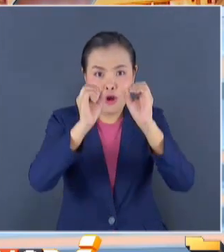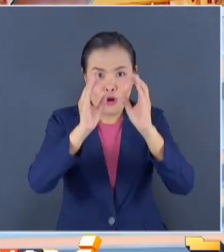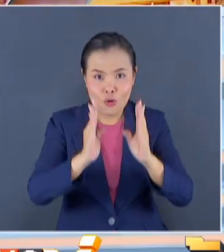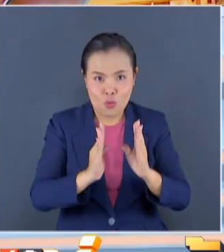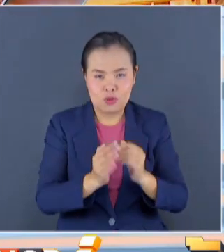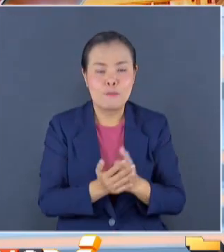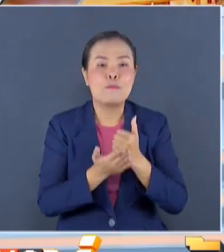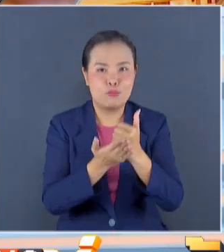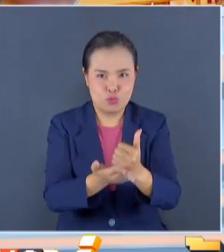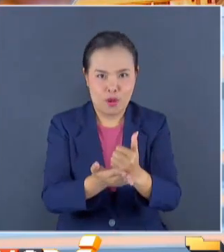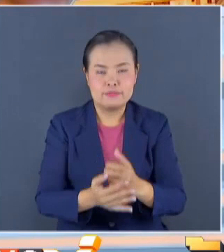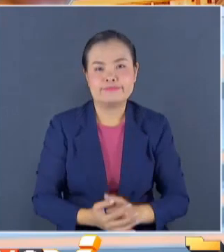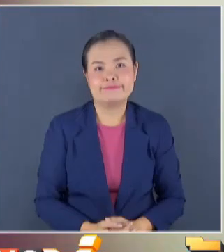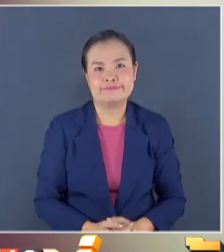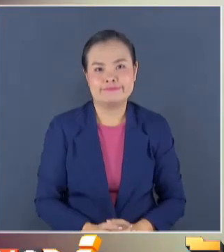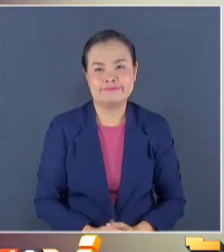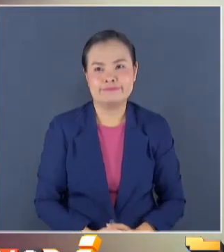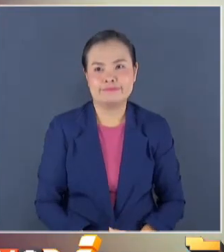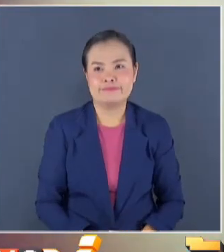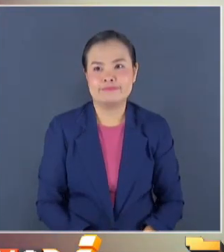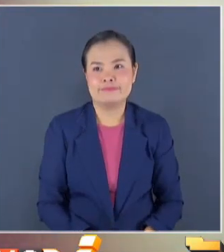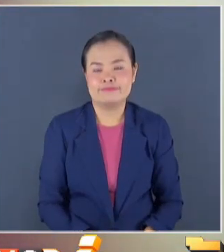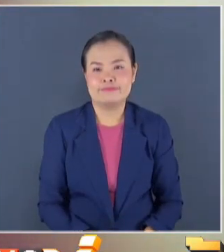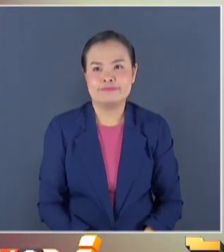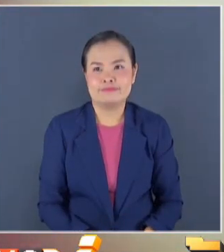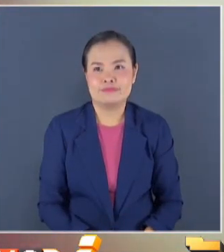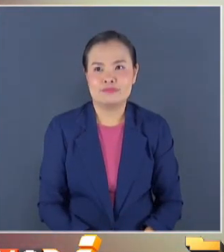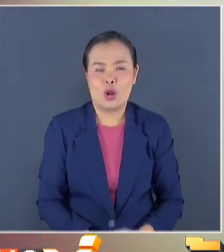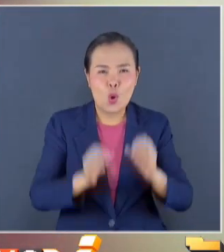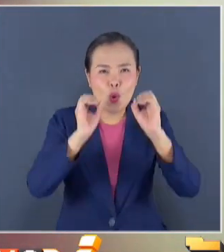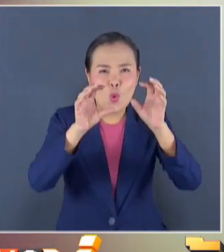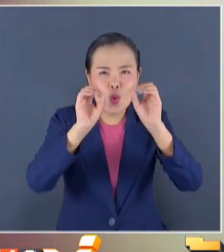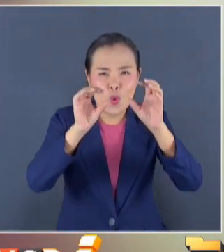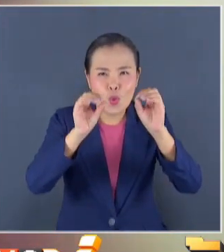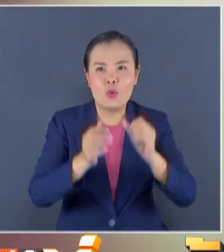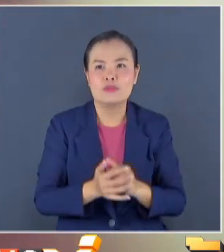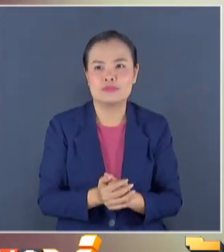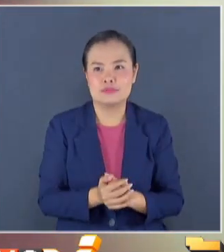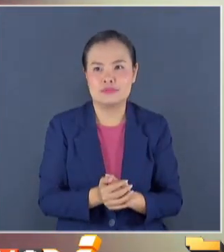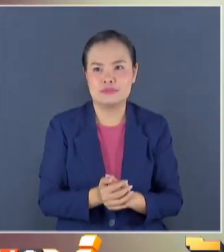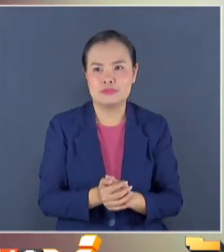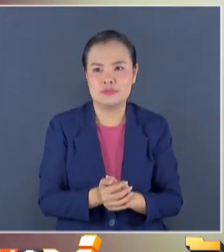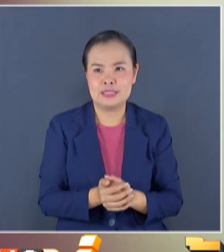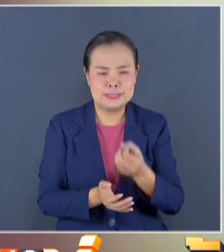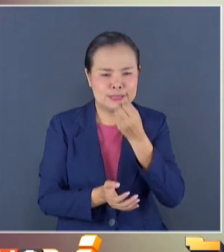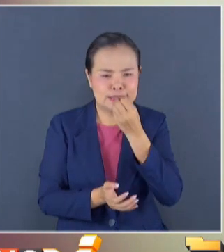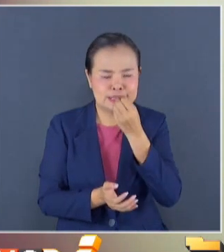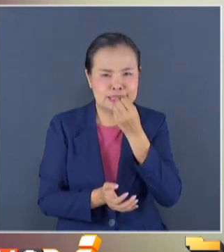ครูก็ต้องไปช่วยสิครับ มาครูครับ คร ู ครับมีนั่งคุณอยู่ไม่ได้กินข้าวยังไ